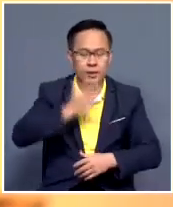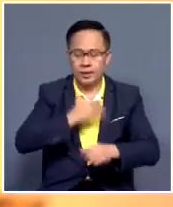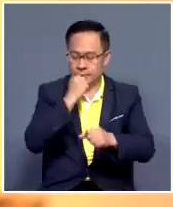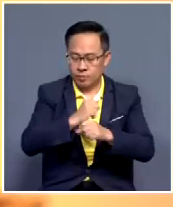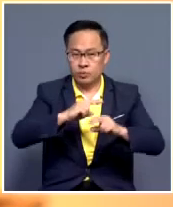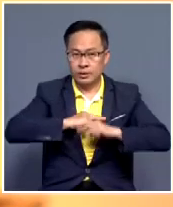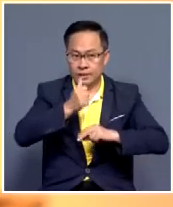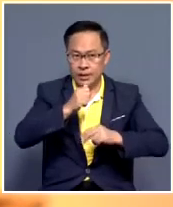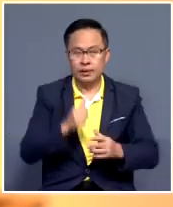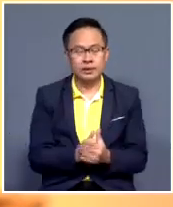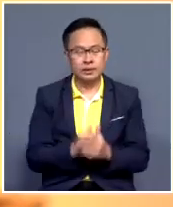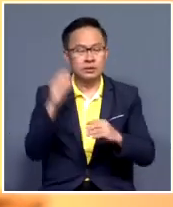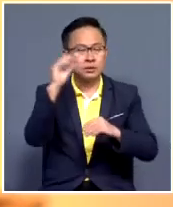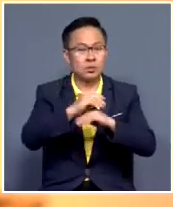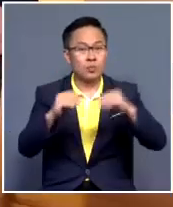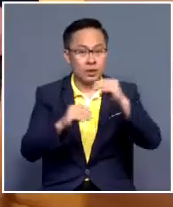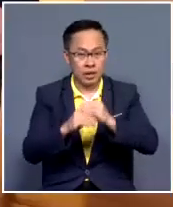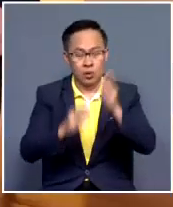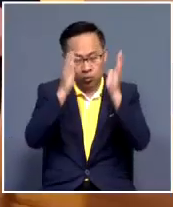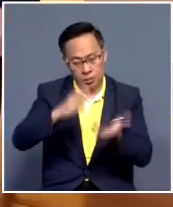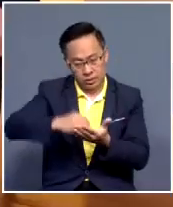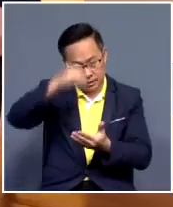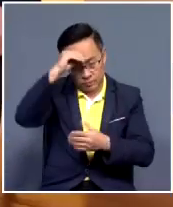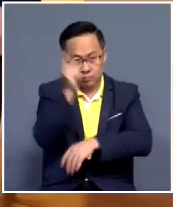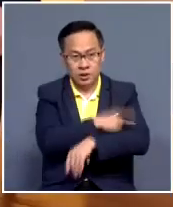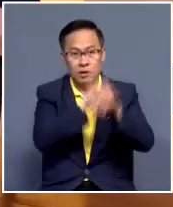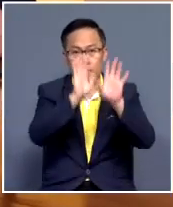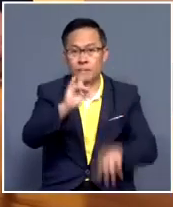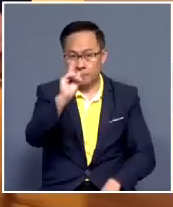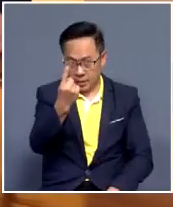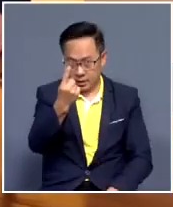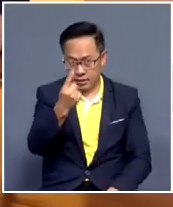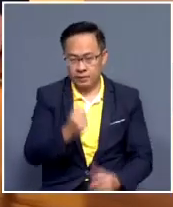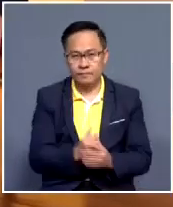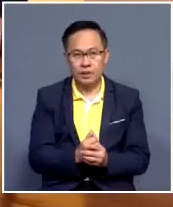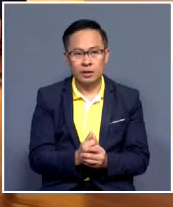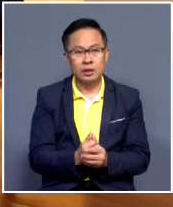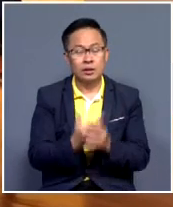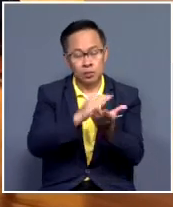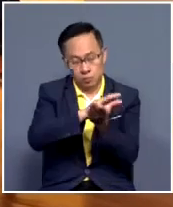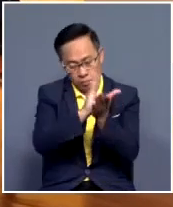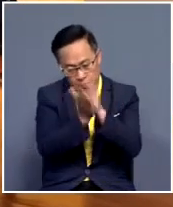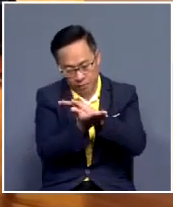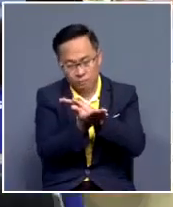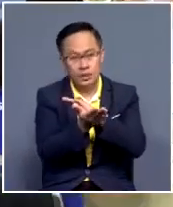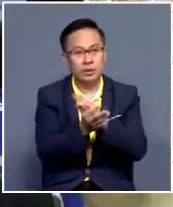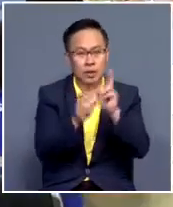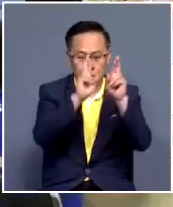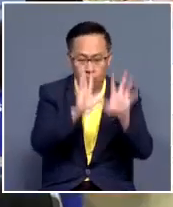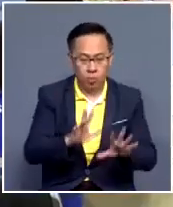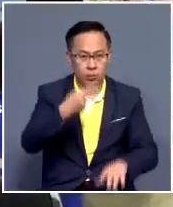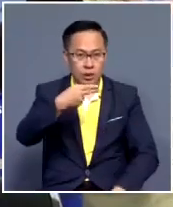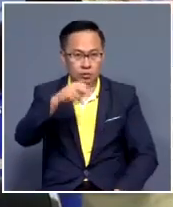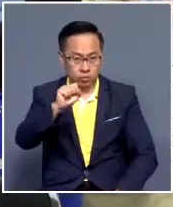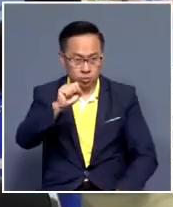ำไมถึงเกิดโครงการบัณฑิตพันธุ์ใหม่สิ่งสำคัญนั่นคือว่ามันต้องมีการปรับปรุงเปลี่ยนแปลงทั้งเรื่องหลักสู